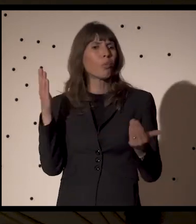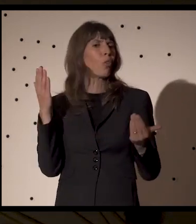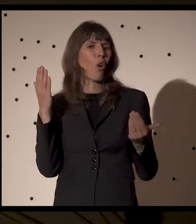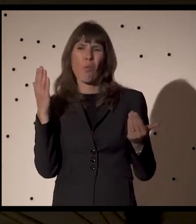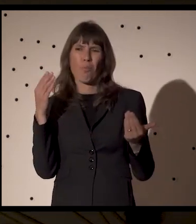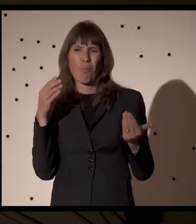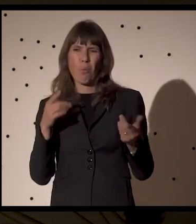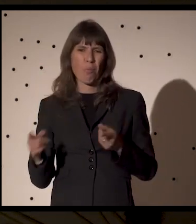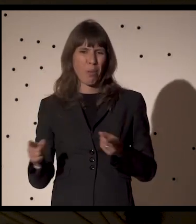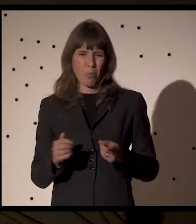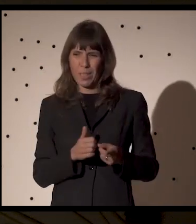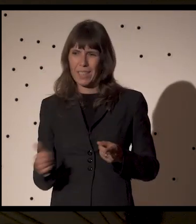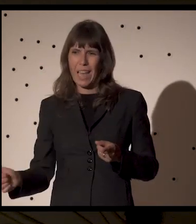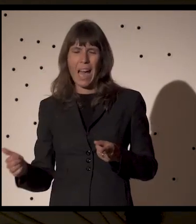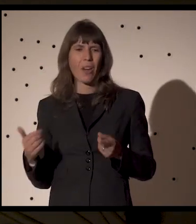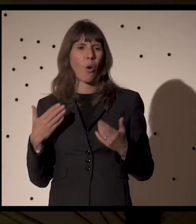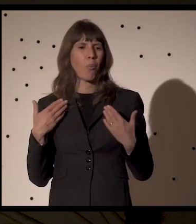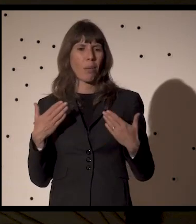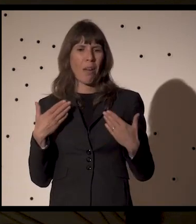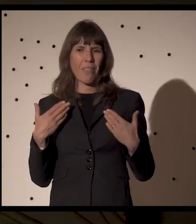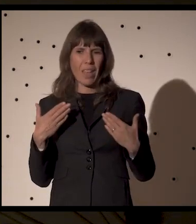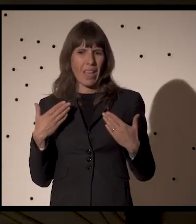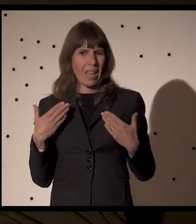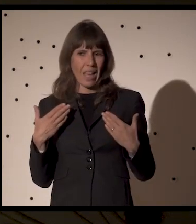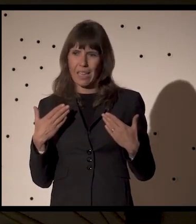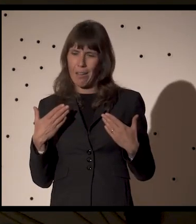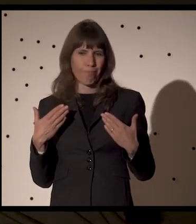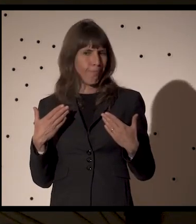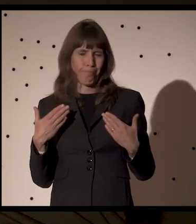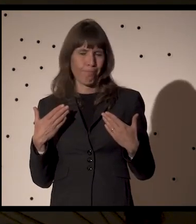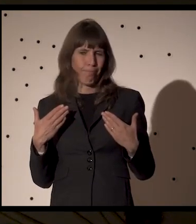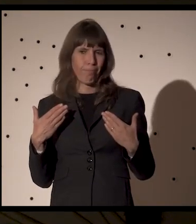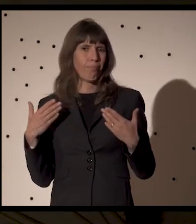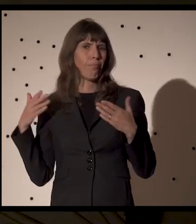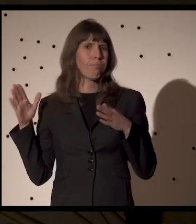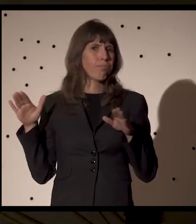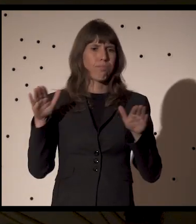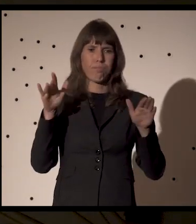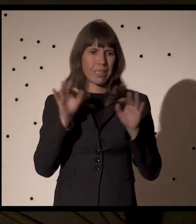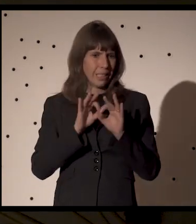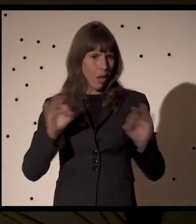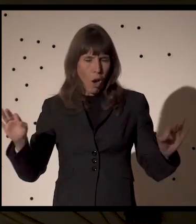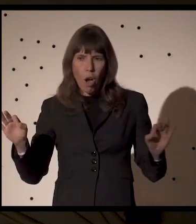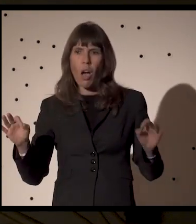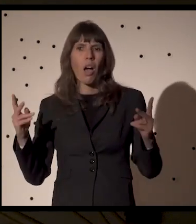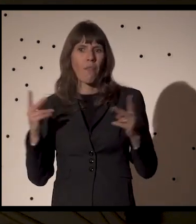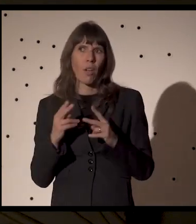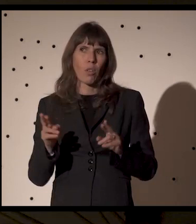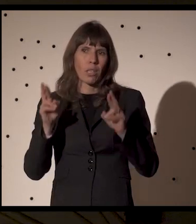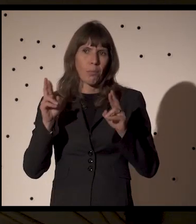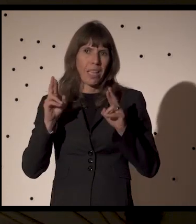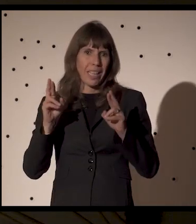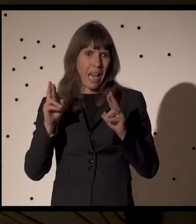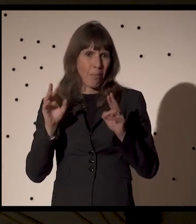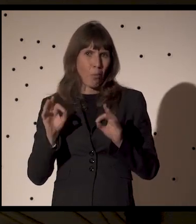per problemi climatici di cui sopra ci auguriamo che in autunno ritorni Perché per l'appunto la creazione di